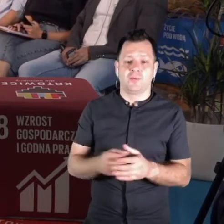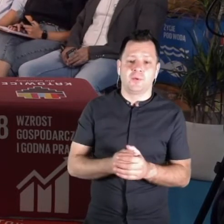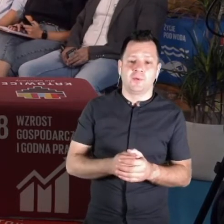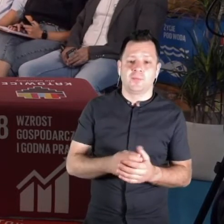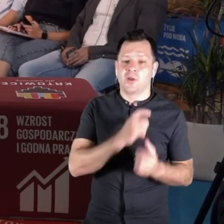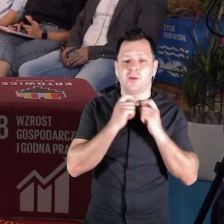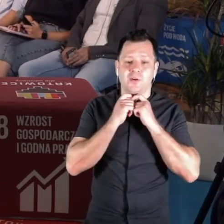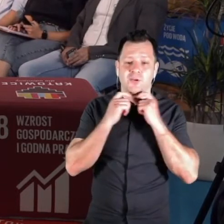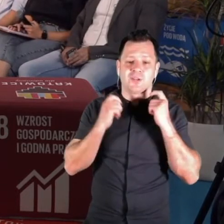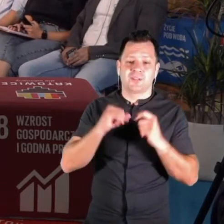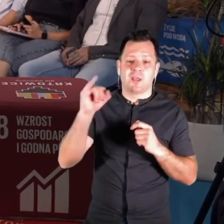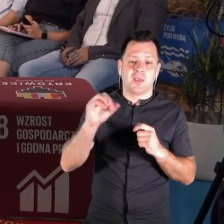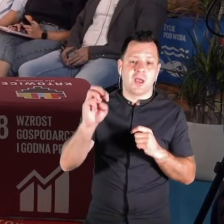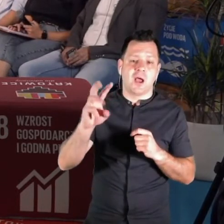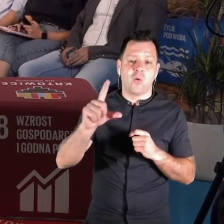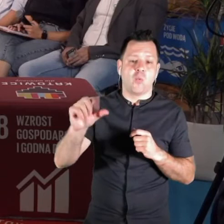Jałowego.